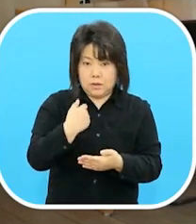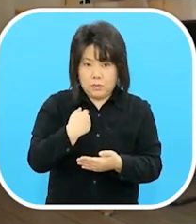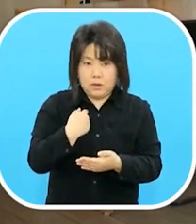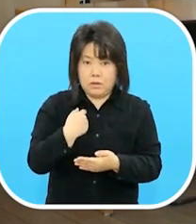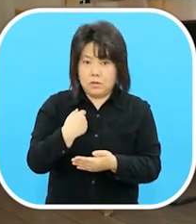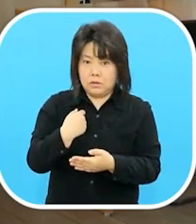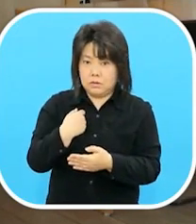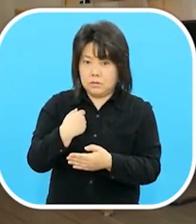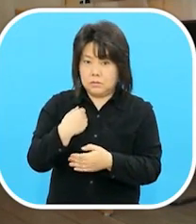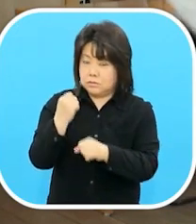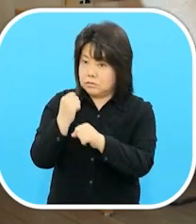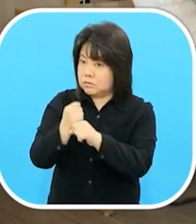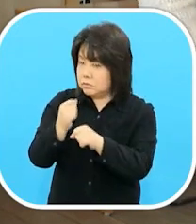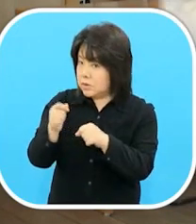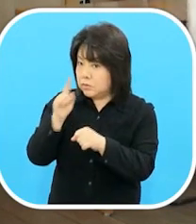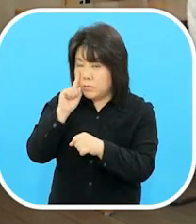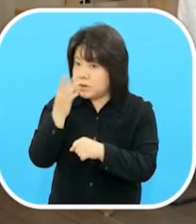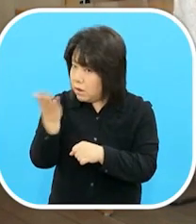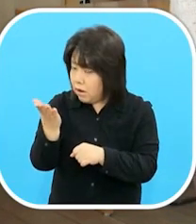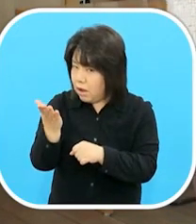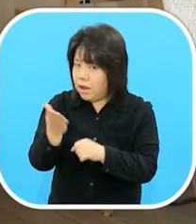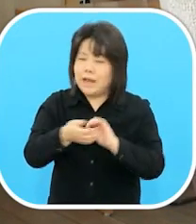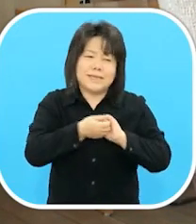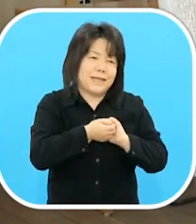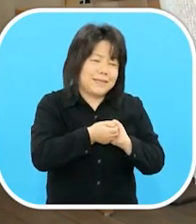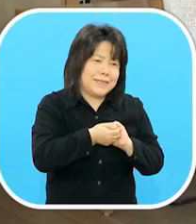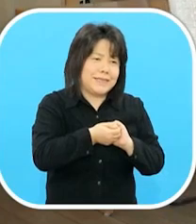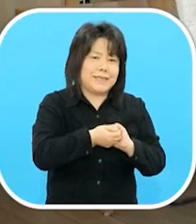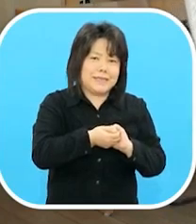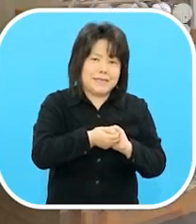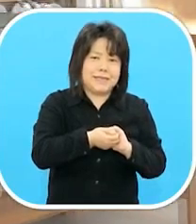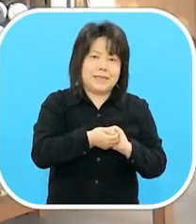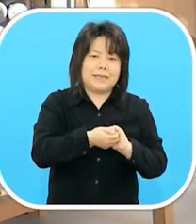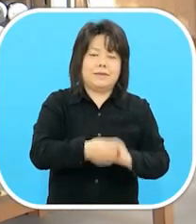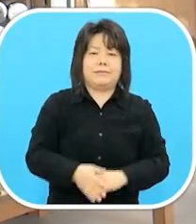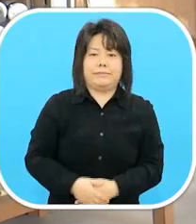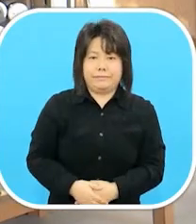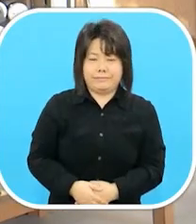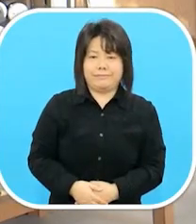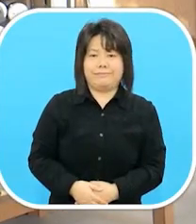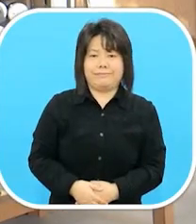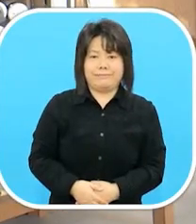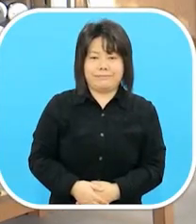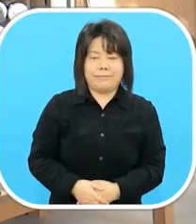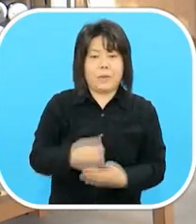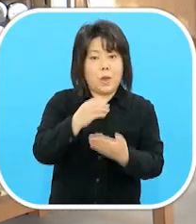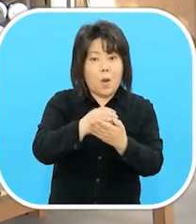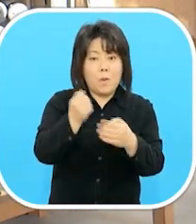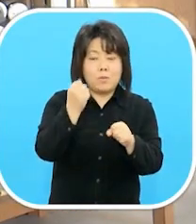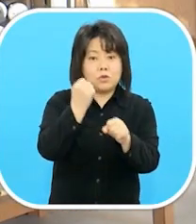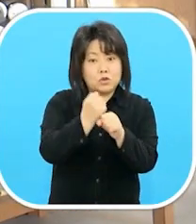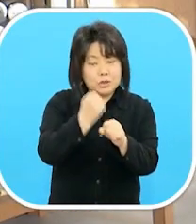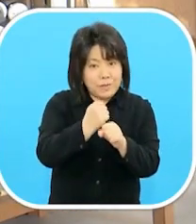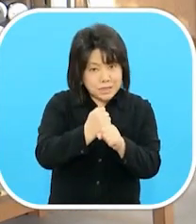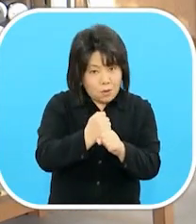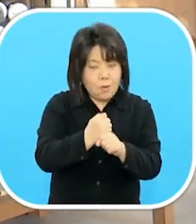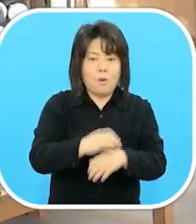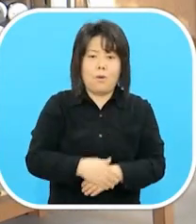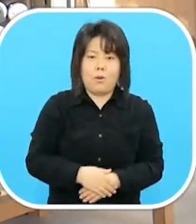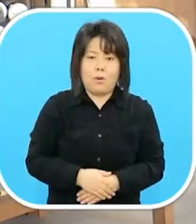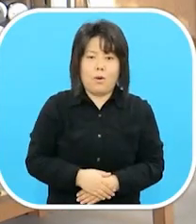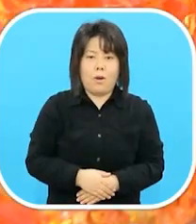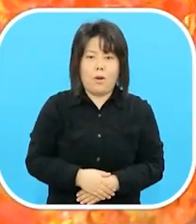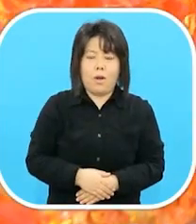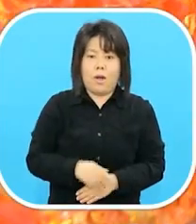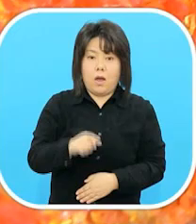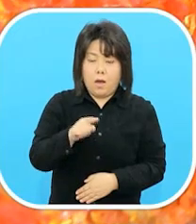さんもよかったらどうでしょうか？ ぜひ では早速コップ作りをしていきましょう。 はい、 で